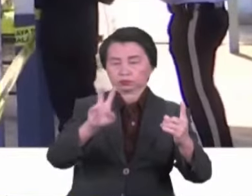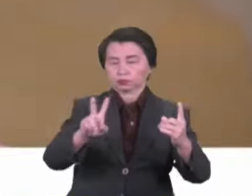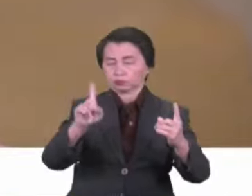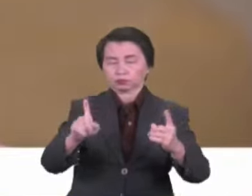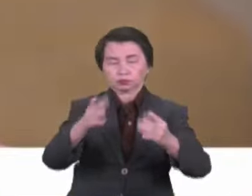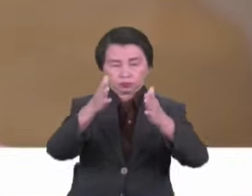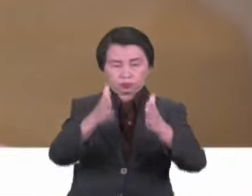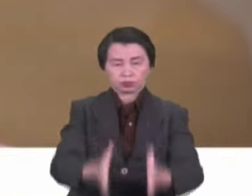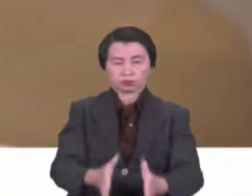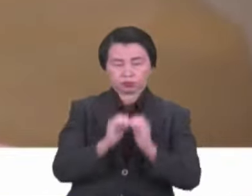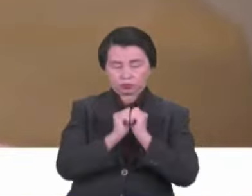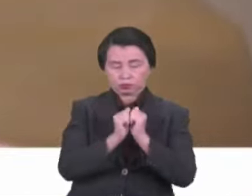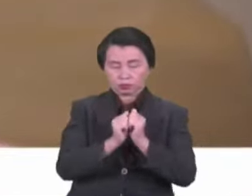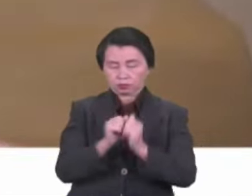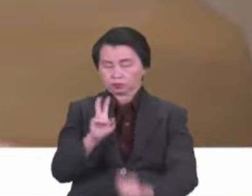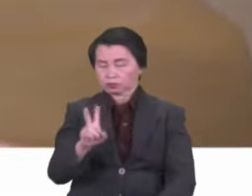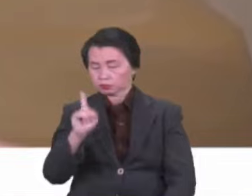1,821 orang bersamaan